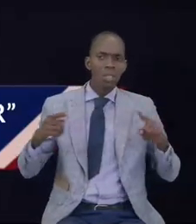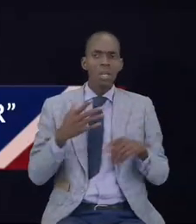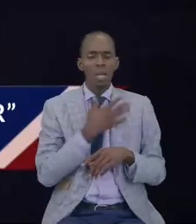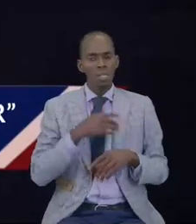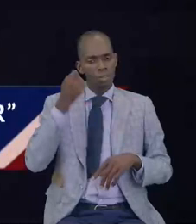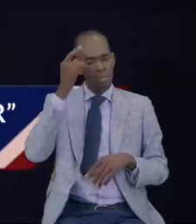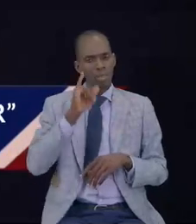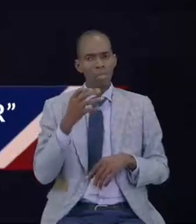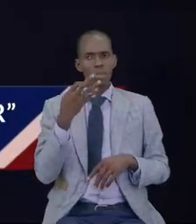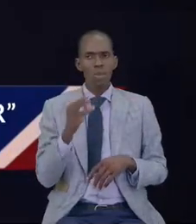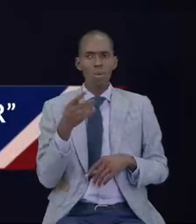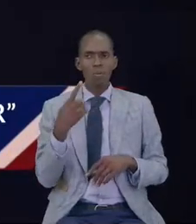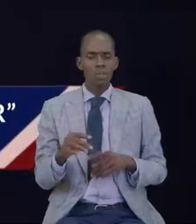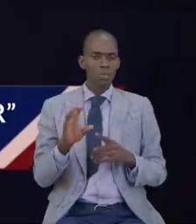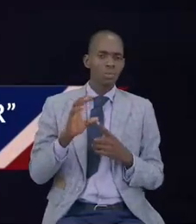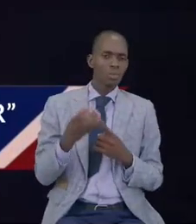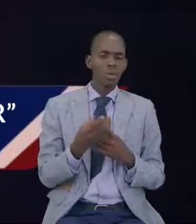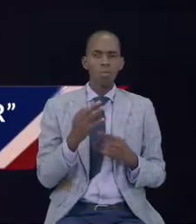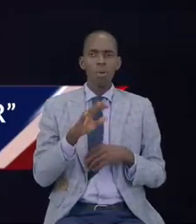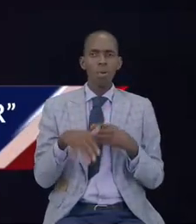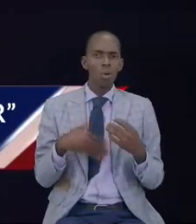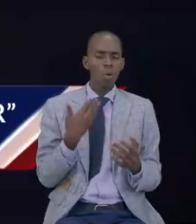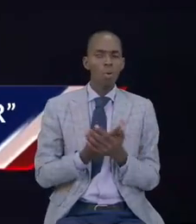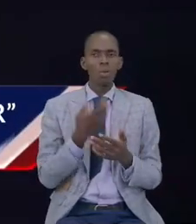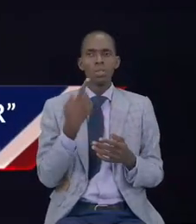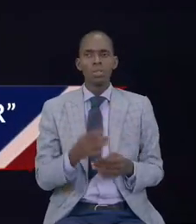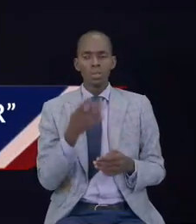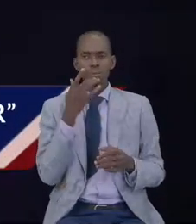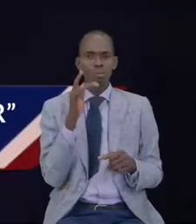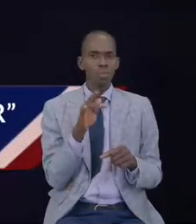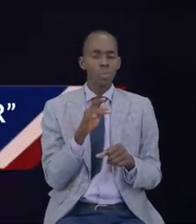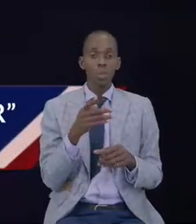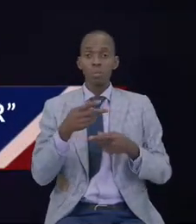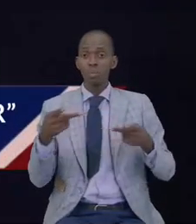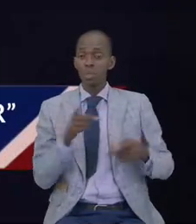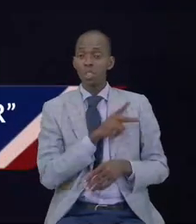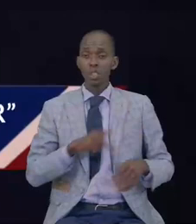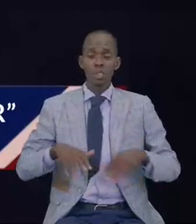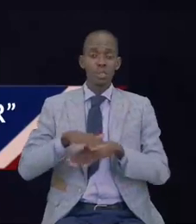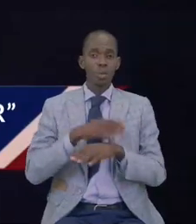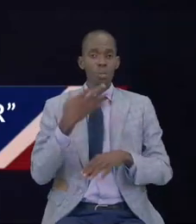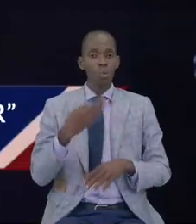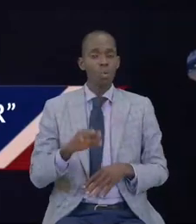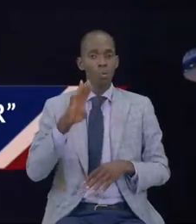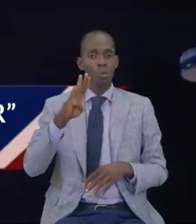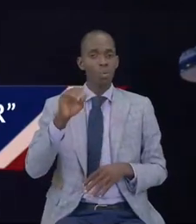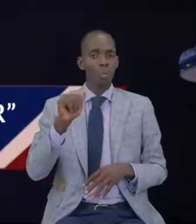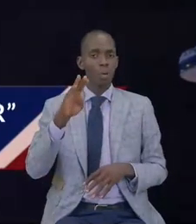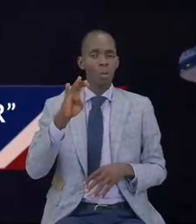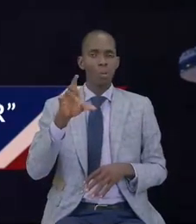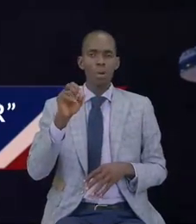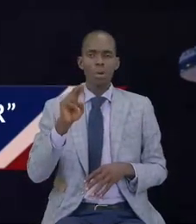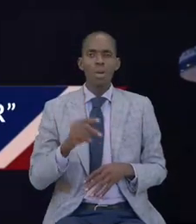conditions de toutes les provinces du royaume de Babylone, et quand vous regardez toutes choses, tout ce qu'ils